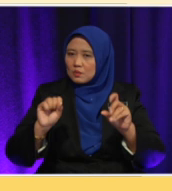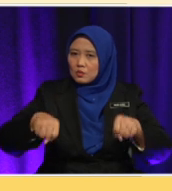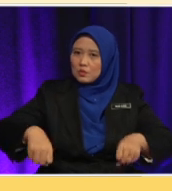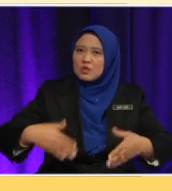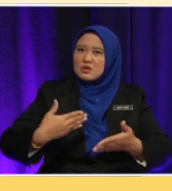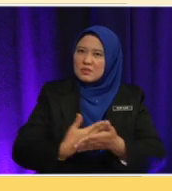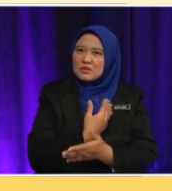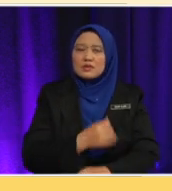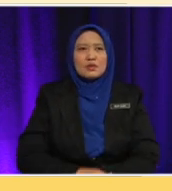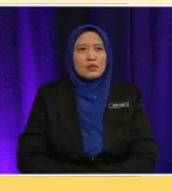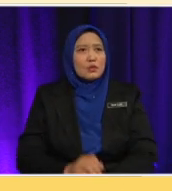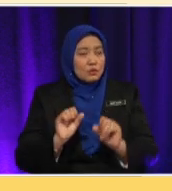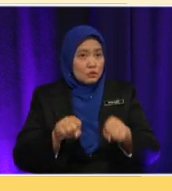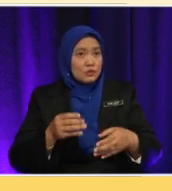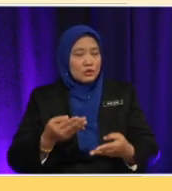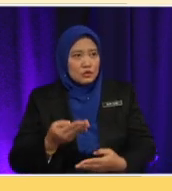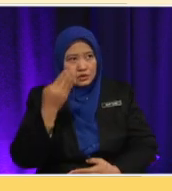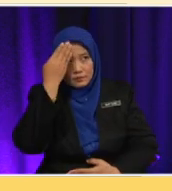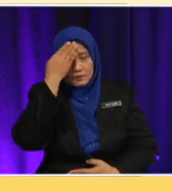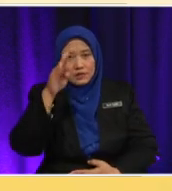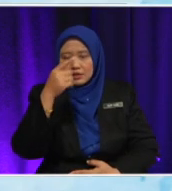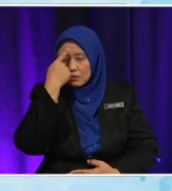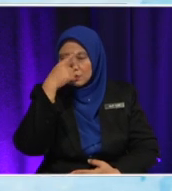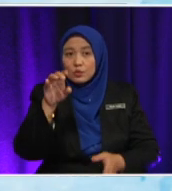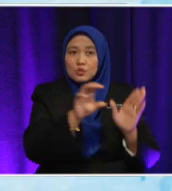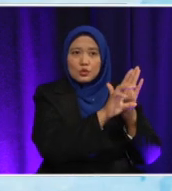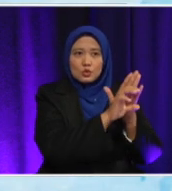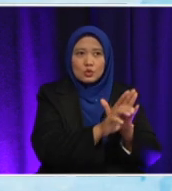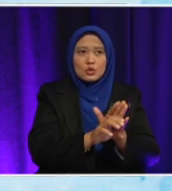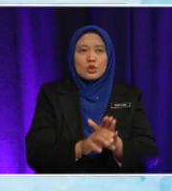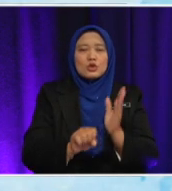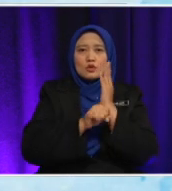Bagi saya contoh sumber tenaga yang tidak boleh baru